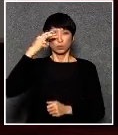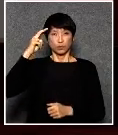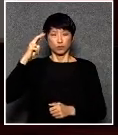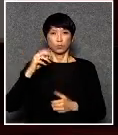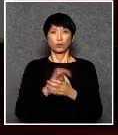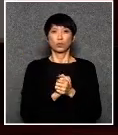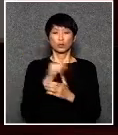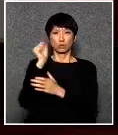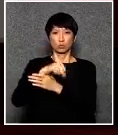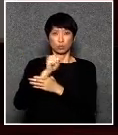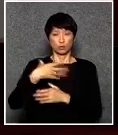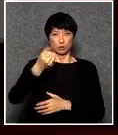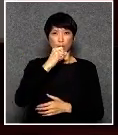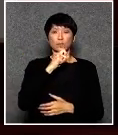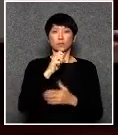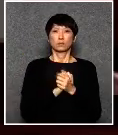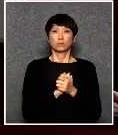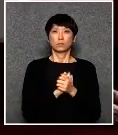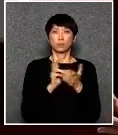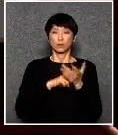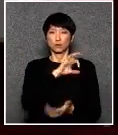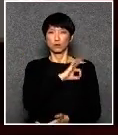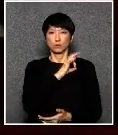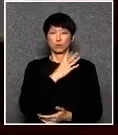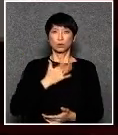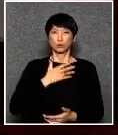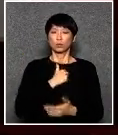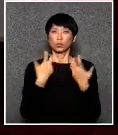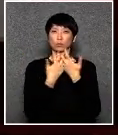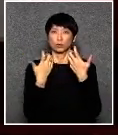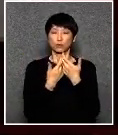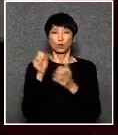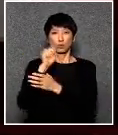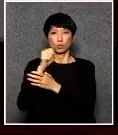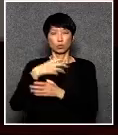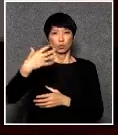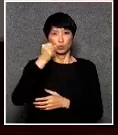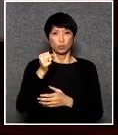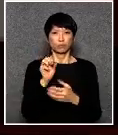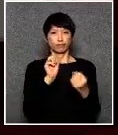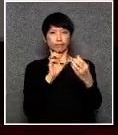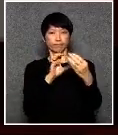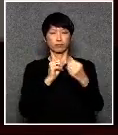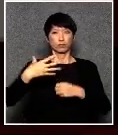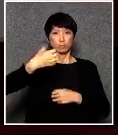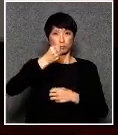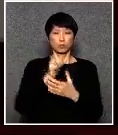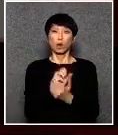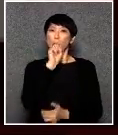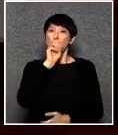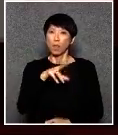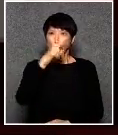使同意權。立法權、預算權、同意權，仲有一個質詢權，質詢政府嘅施